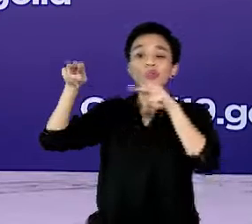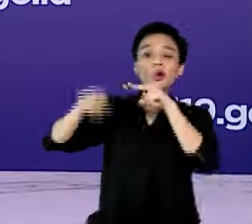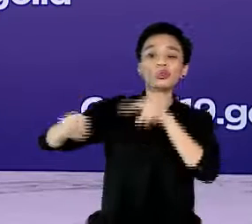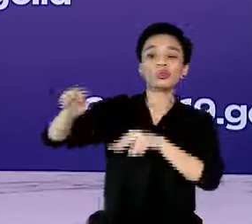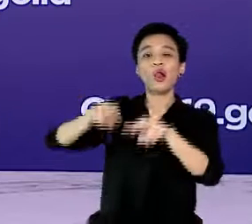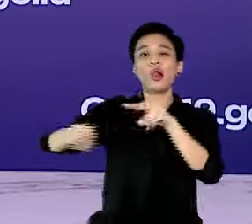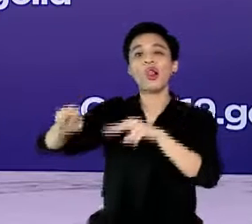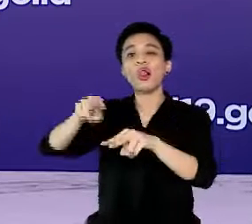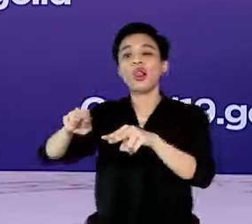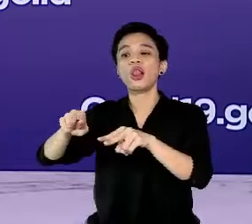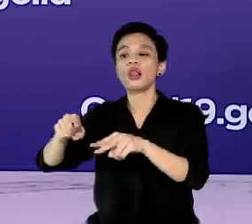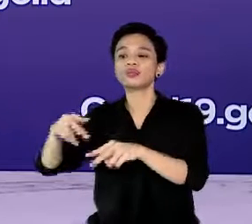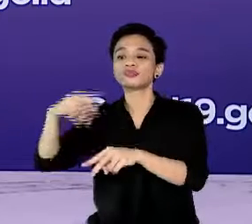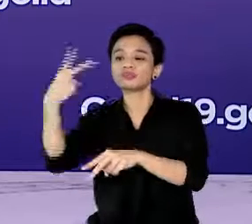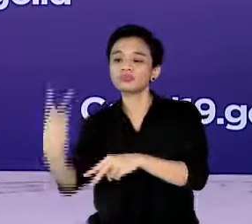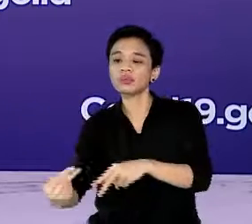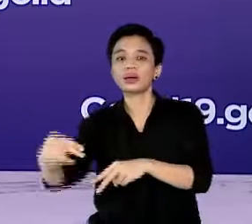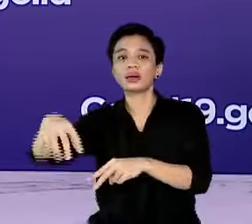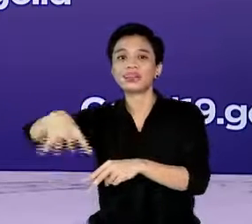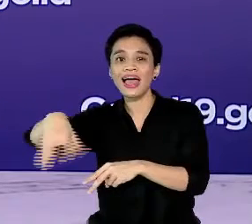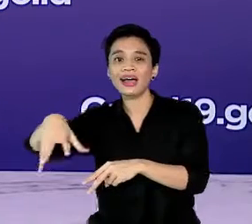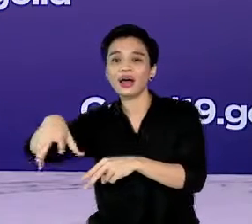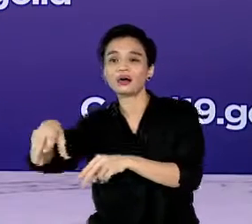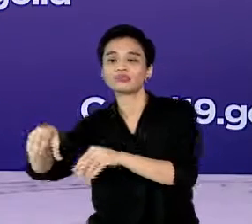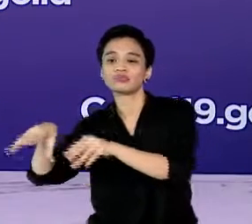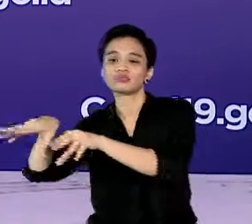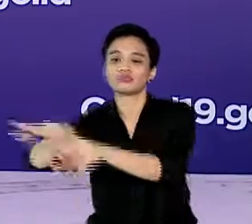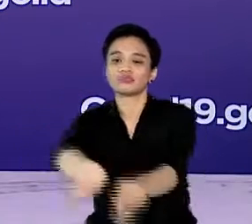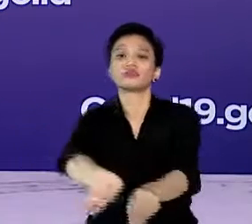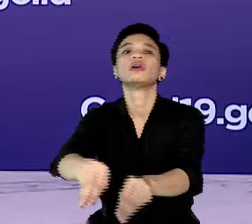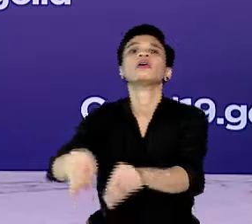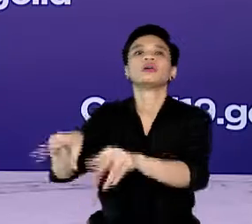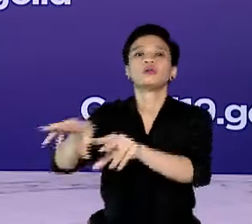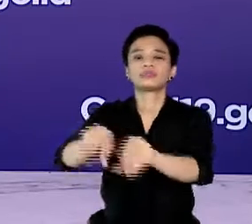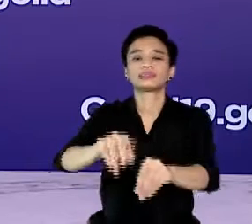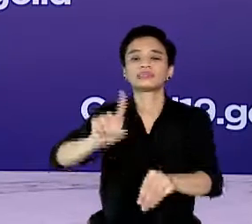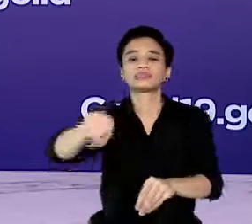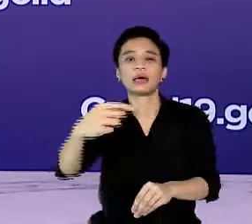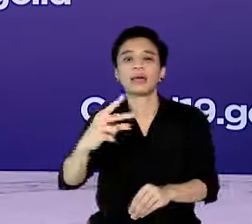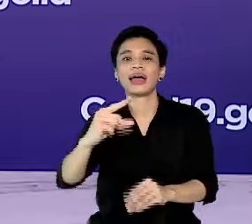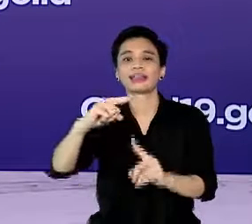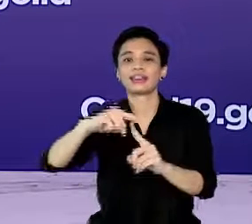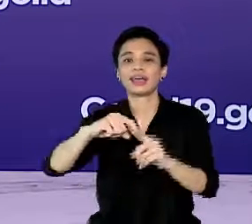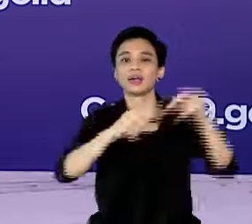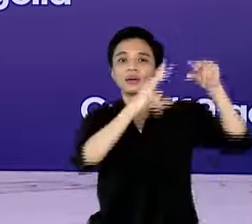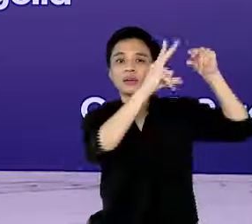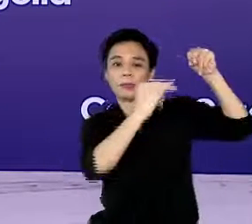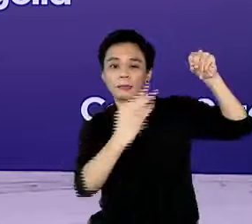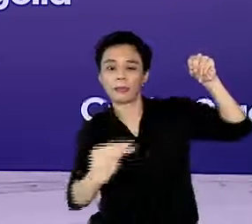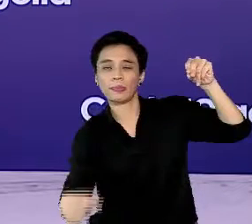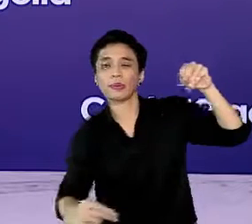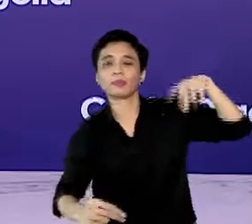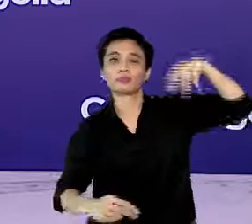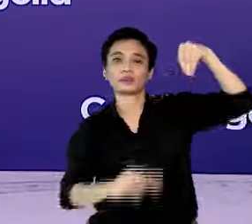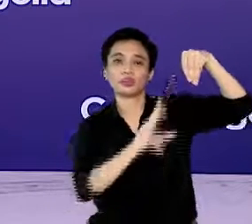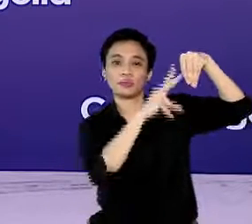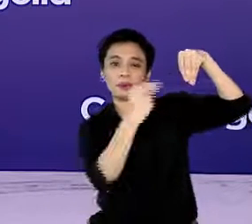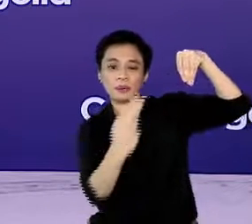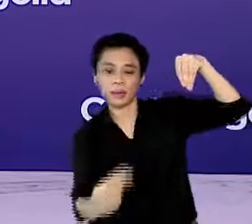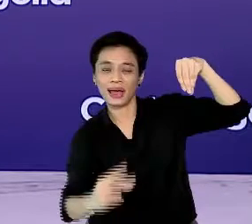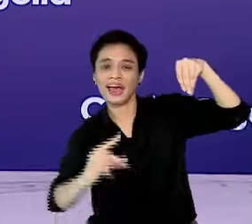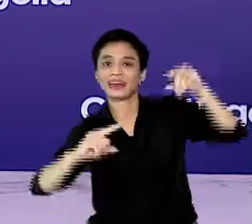kelurahan secara menyeluruh demi pemantauan yang spesifik sampai ke tingkat RT Hai pada prinsipnya